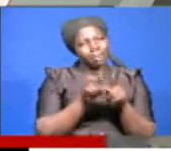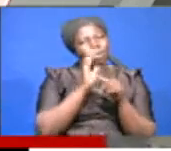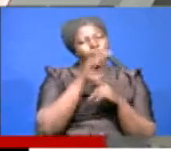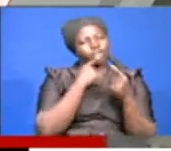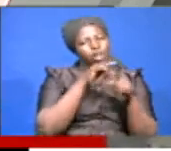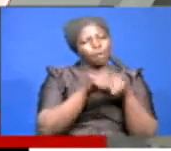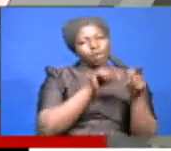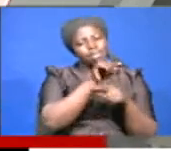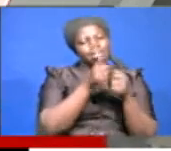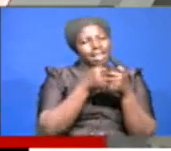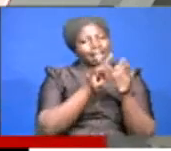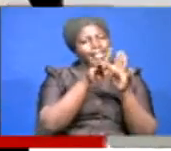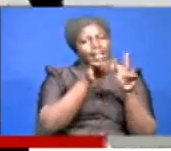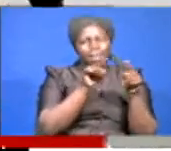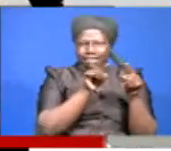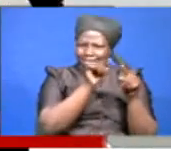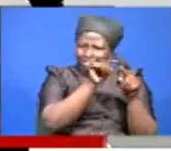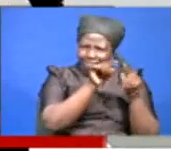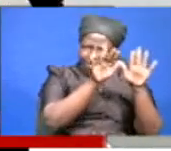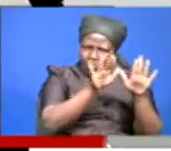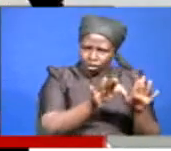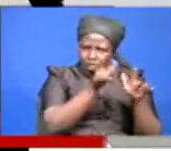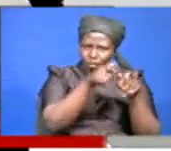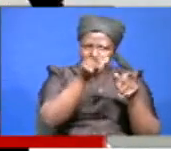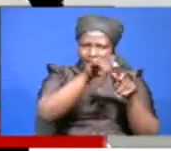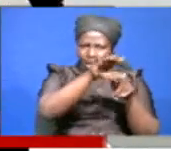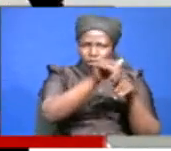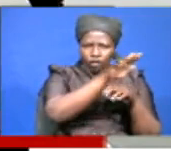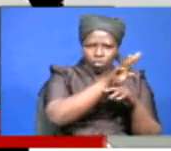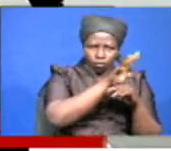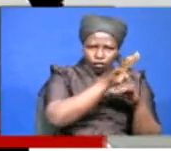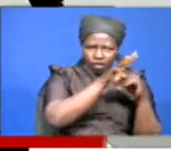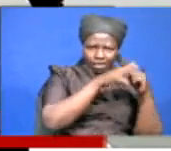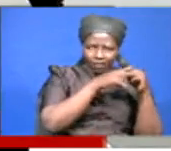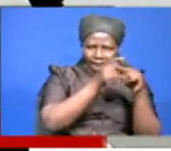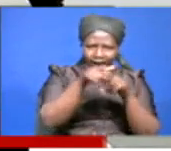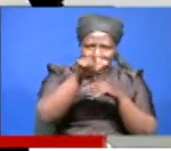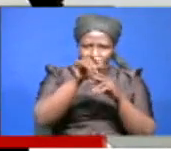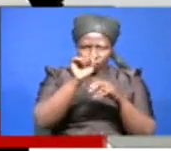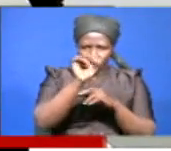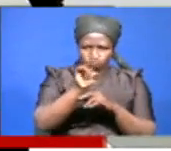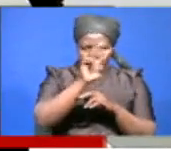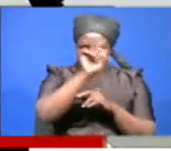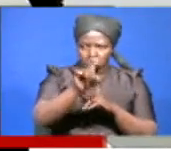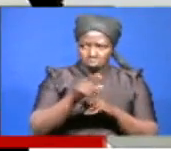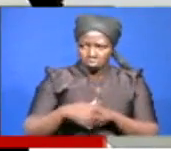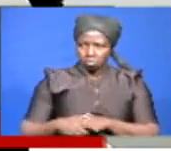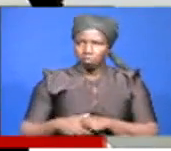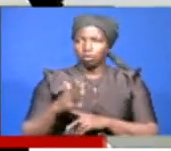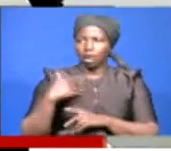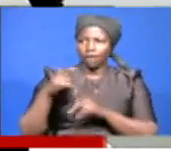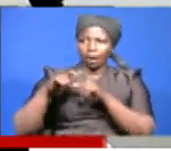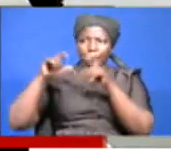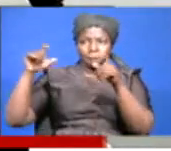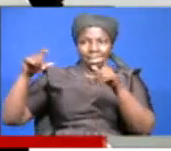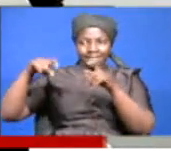lakini kunayo haja ya kuongeza hizi kaunti kutoka idadi ya 47 hadi 52? Kuna haja kubwa, nataka nikueleza